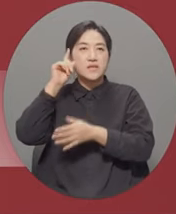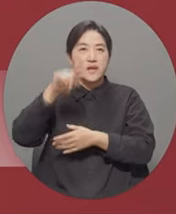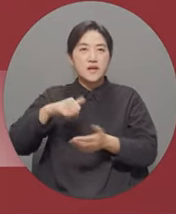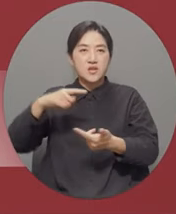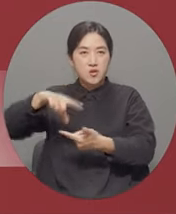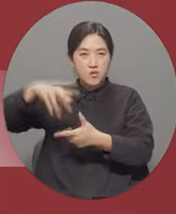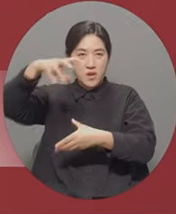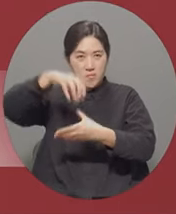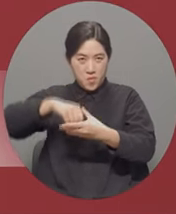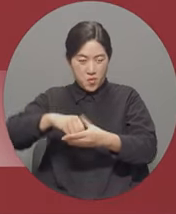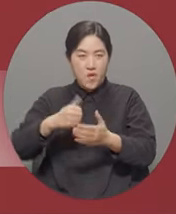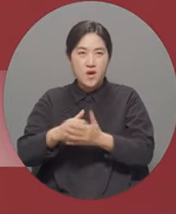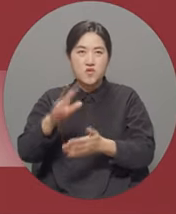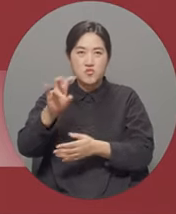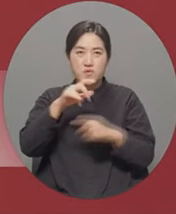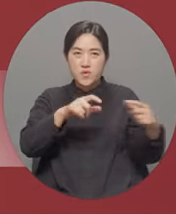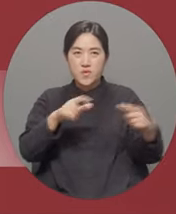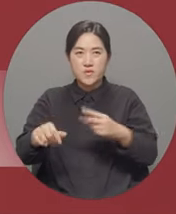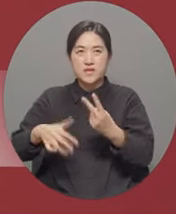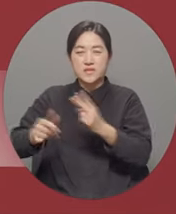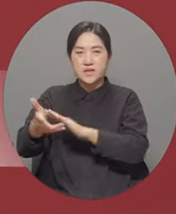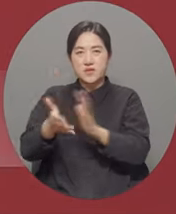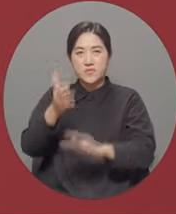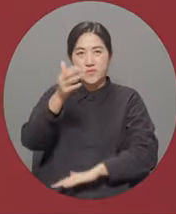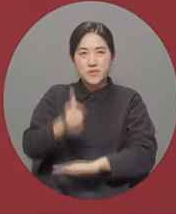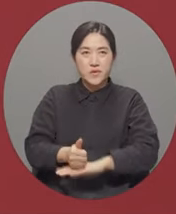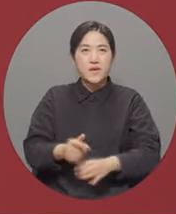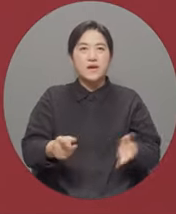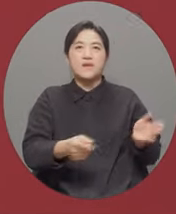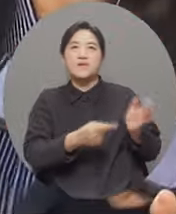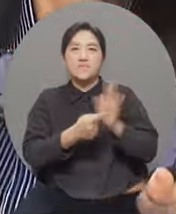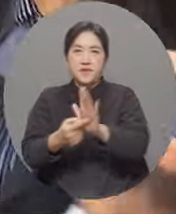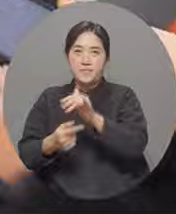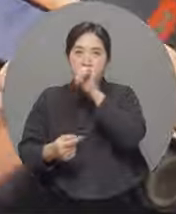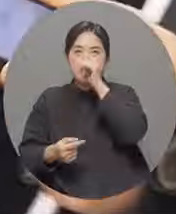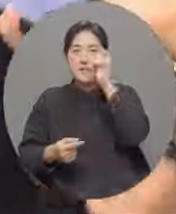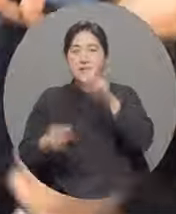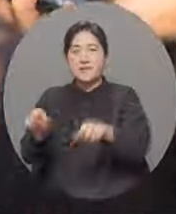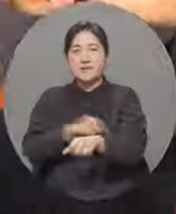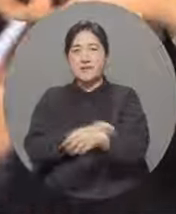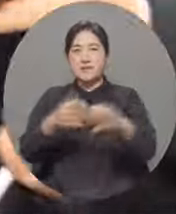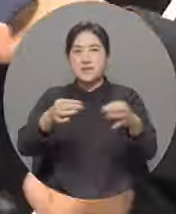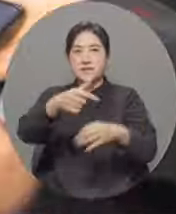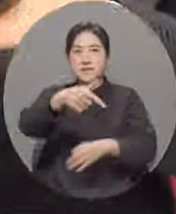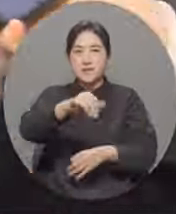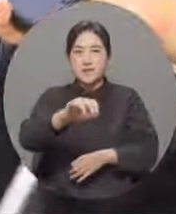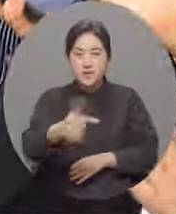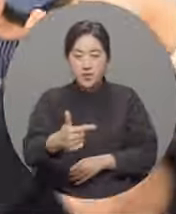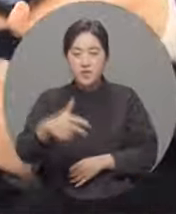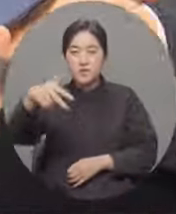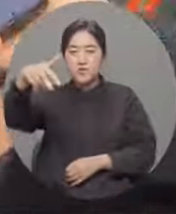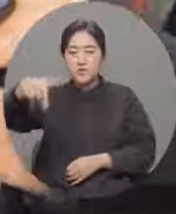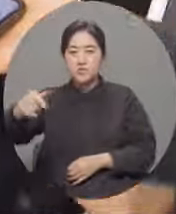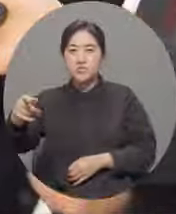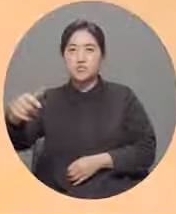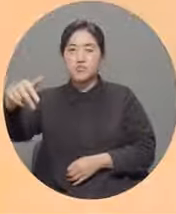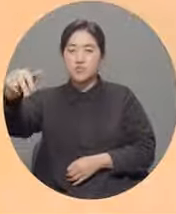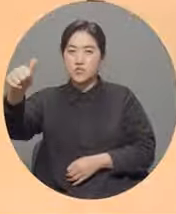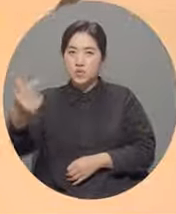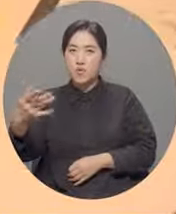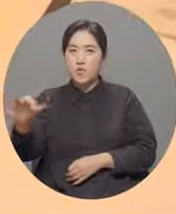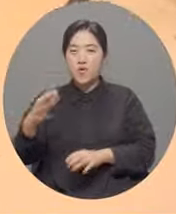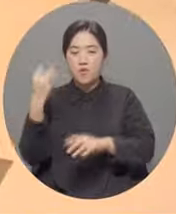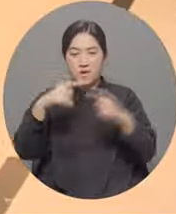포함해 24개 선거구의 2차 경선 결과를 발표합니다 특히 김기헌 전 대표와 주호영 의원 등 기존